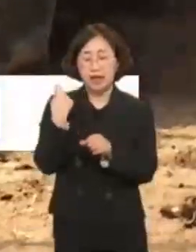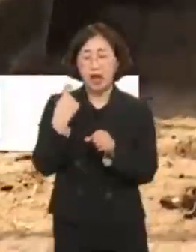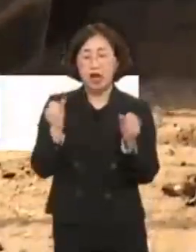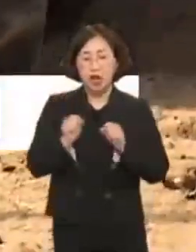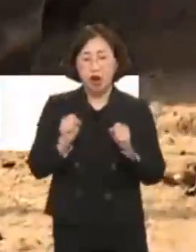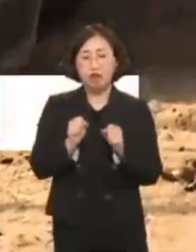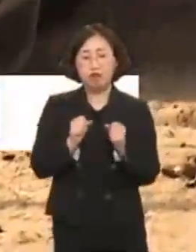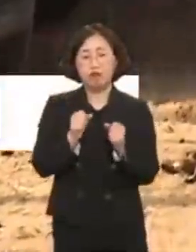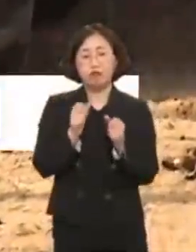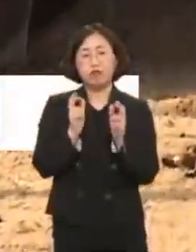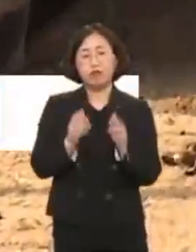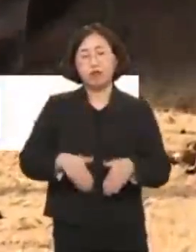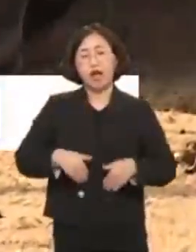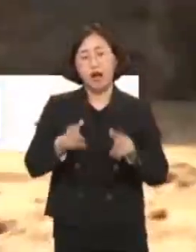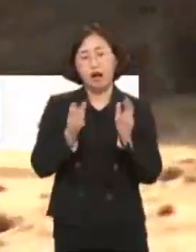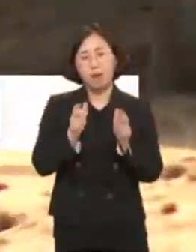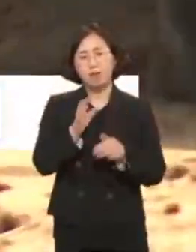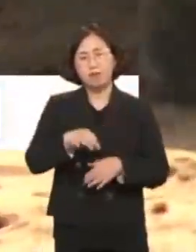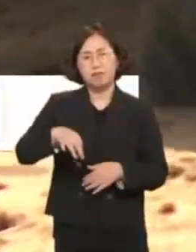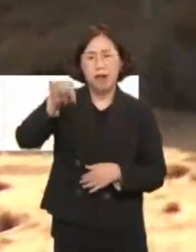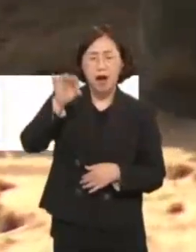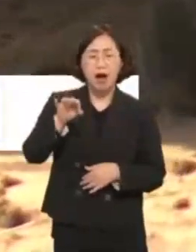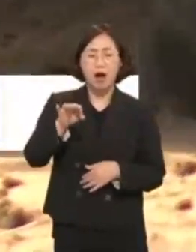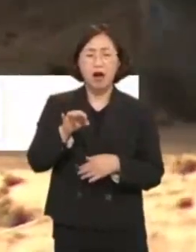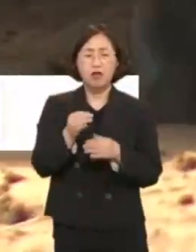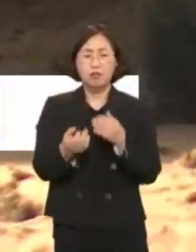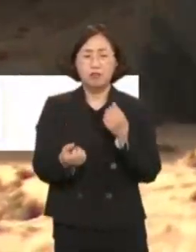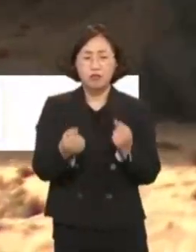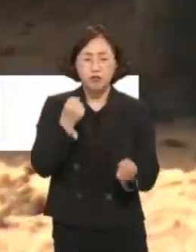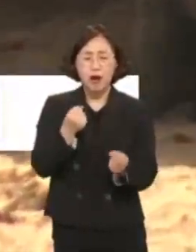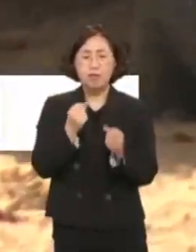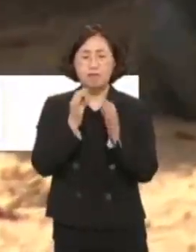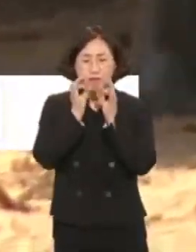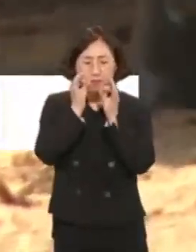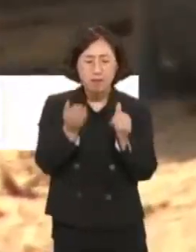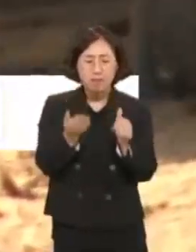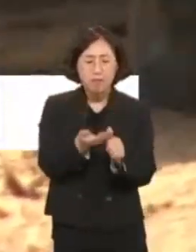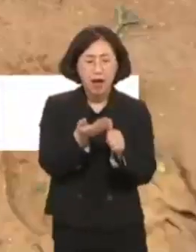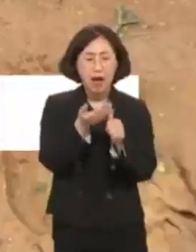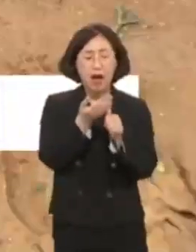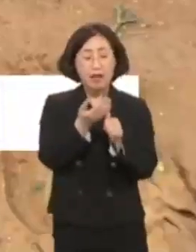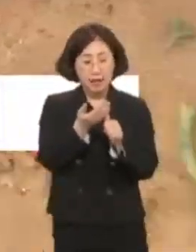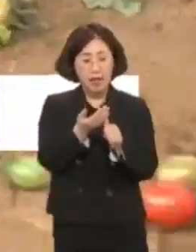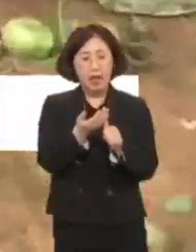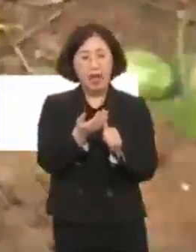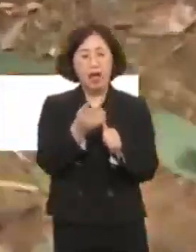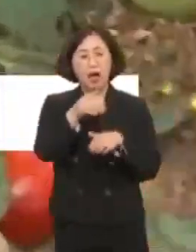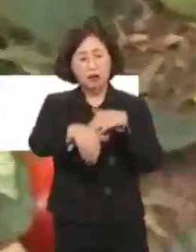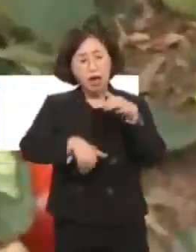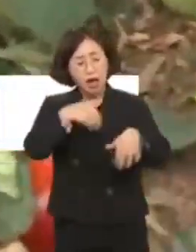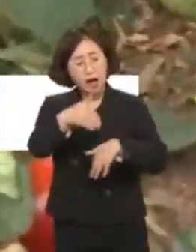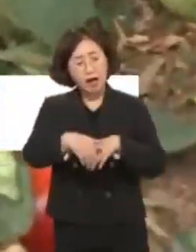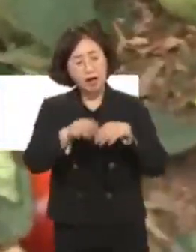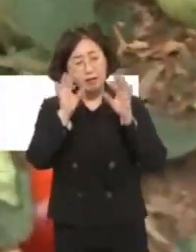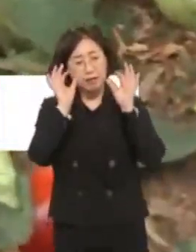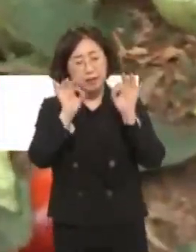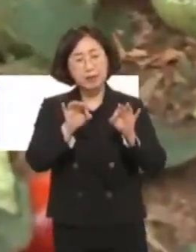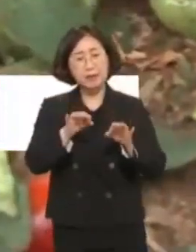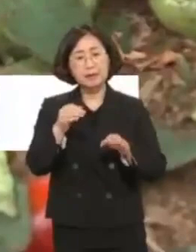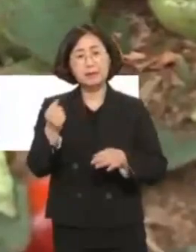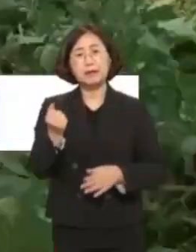난방비와 비료값을 견디며 애써 키운 토마토가 한 줌에 흙이 되는 모습을 보며 농민의 마음은 까맣게